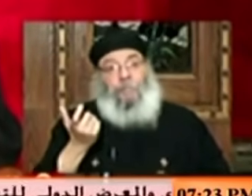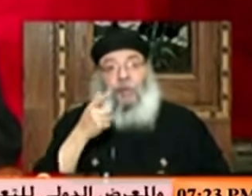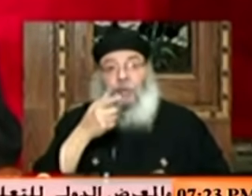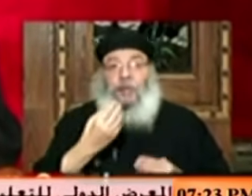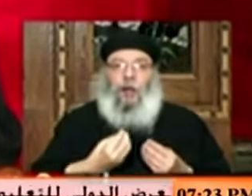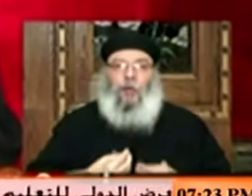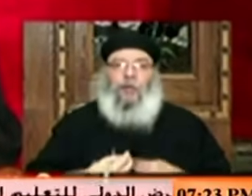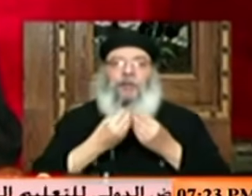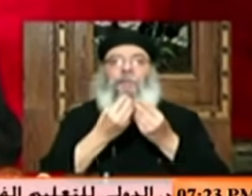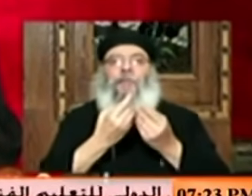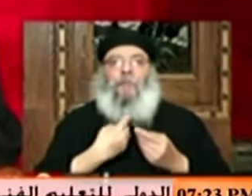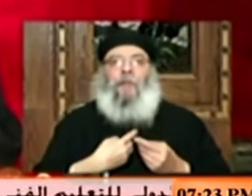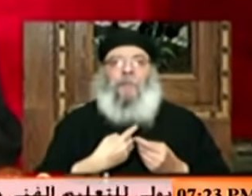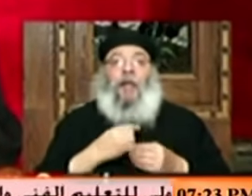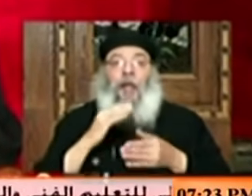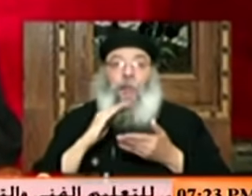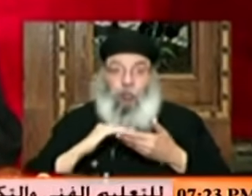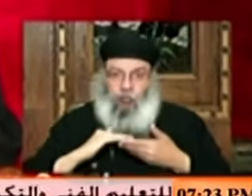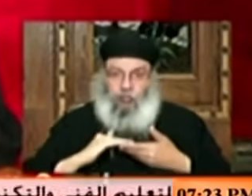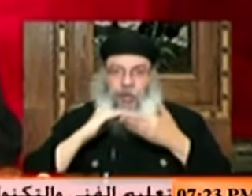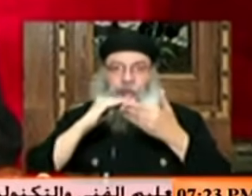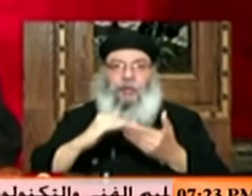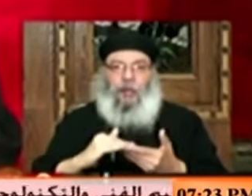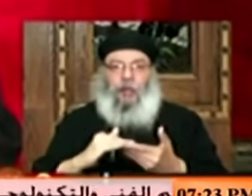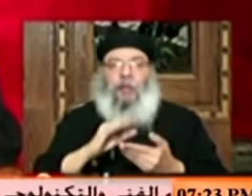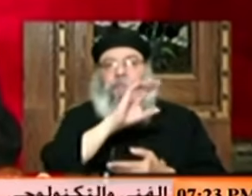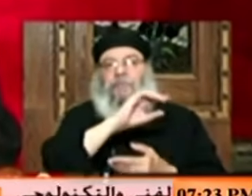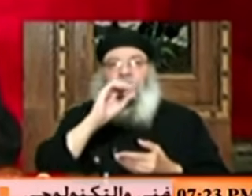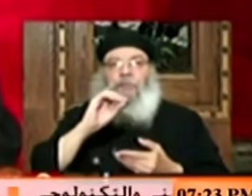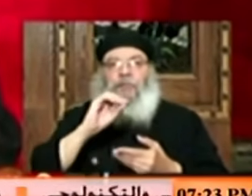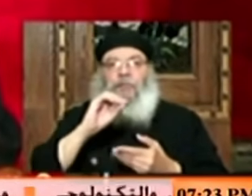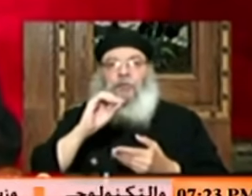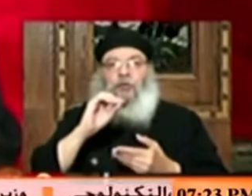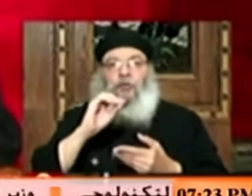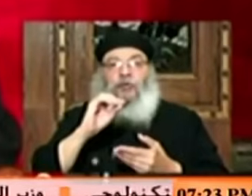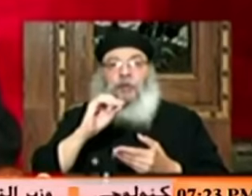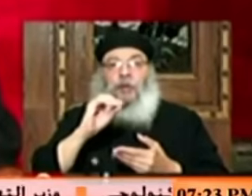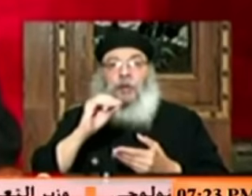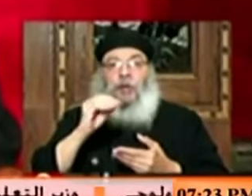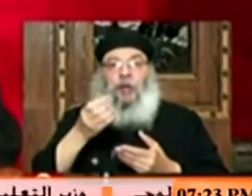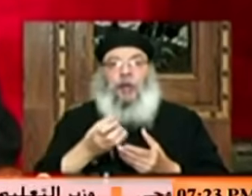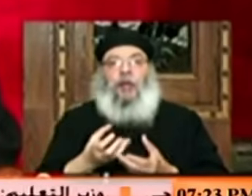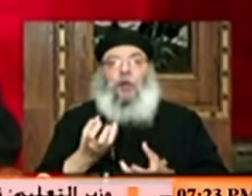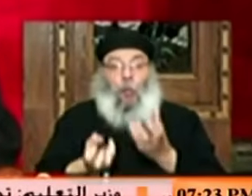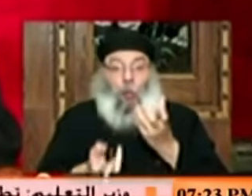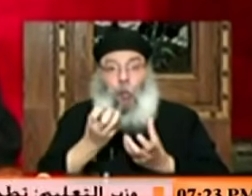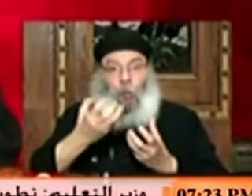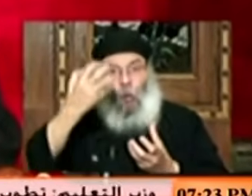قدمت محبتك في صوره خدمه كانك تضع جمر نار على